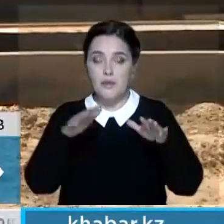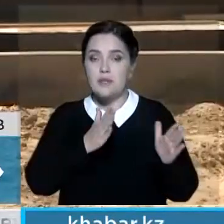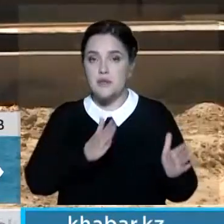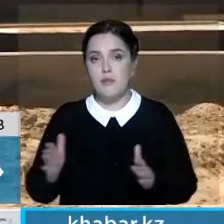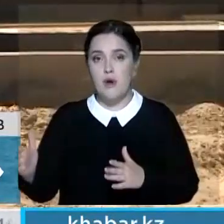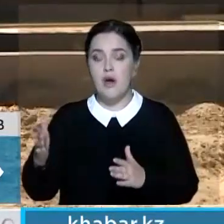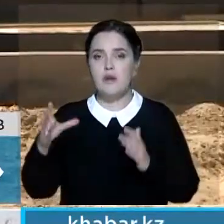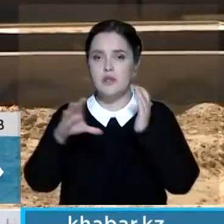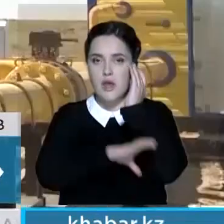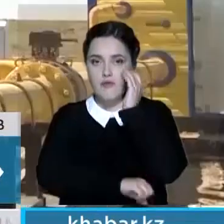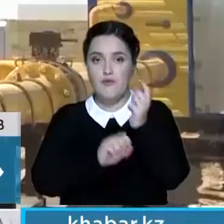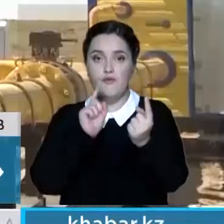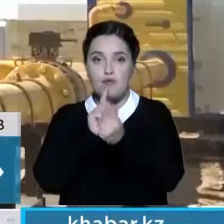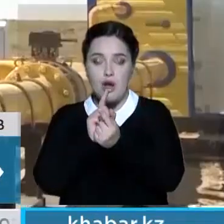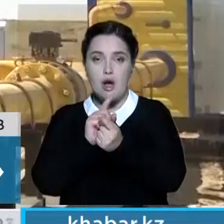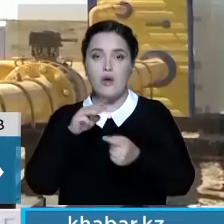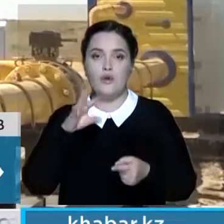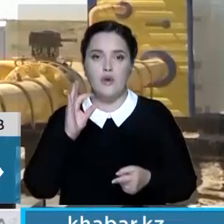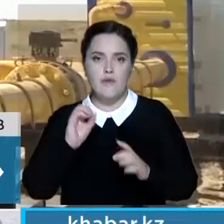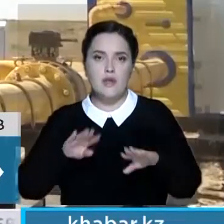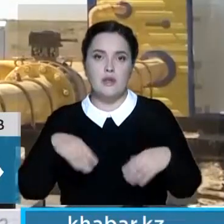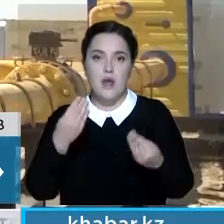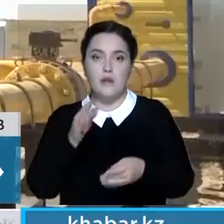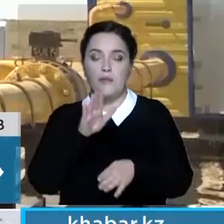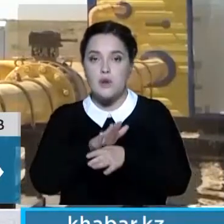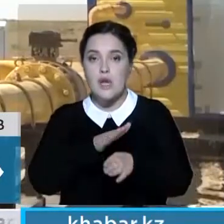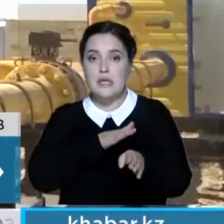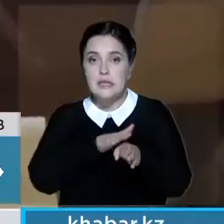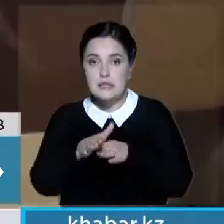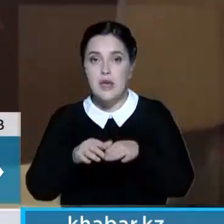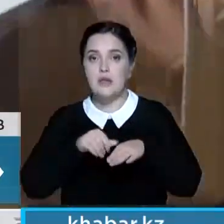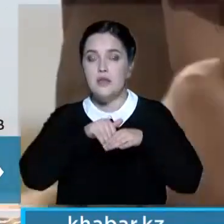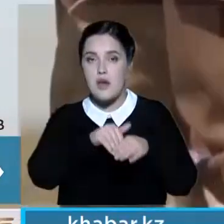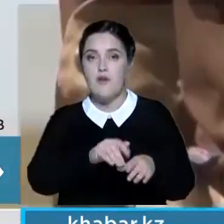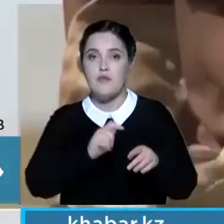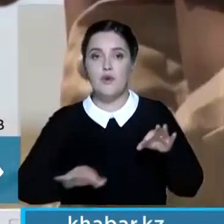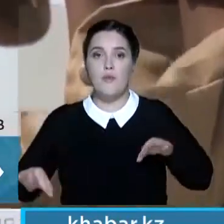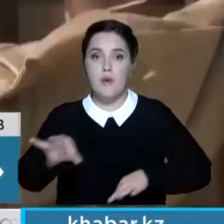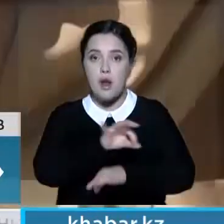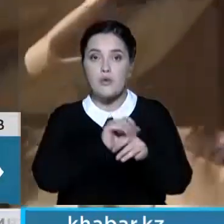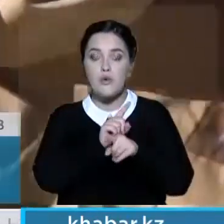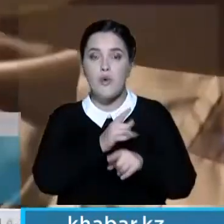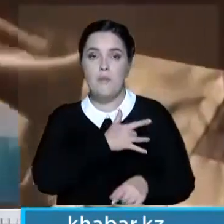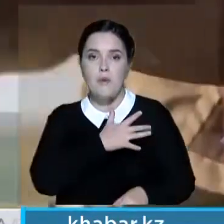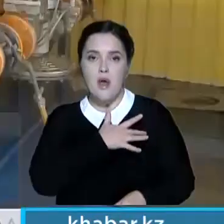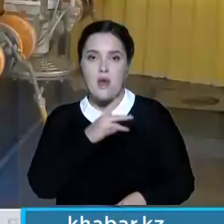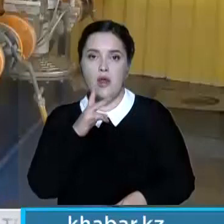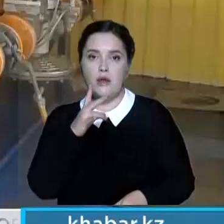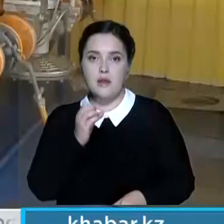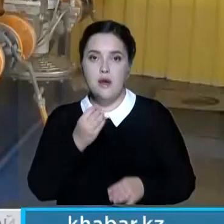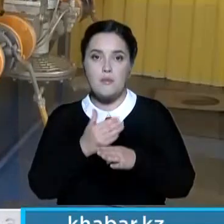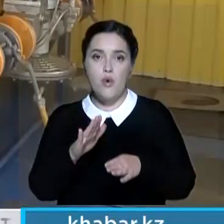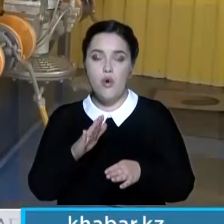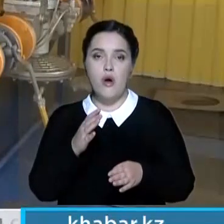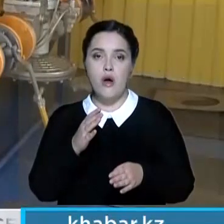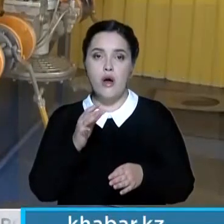завершении встречи Касым Жомарт Токаев дал ряд поручений по реализации инвестиционных проектов, а также приватизации непрофильных